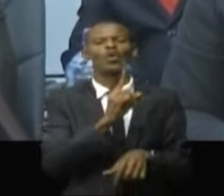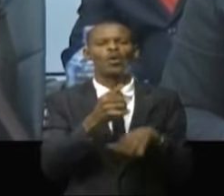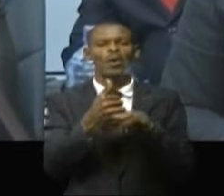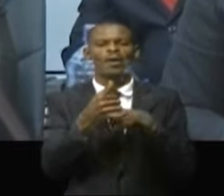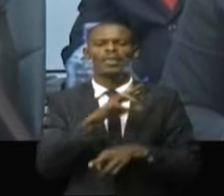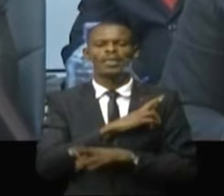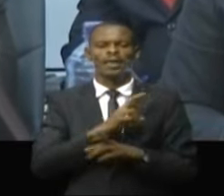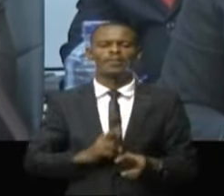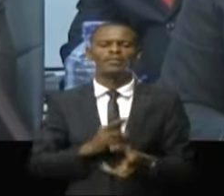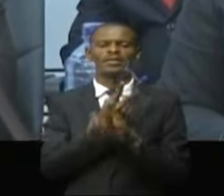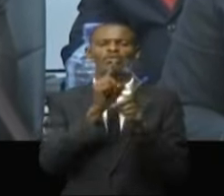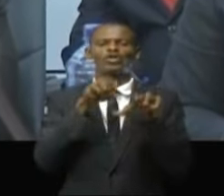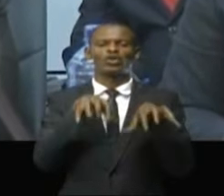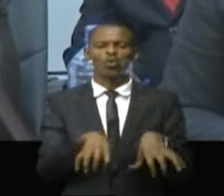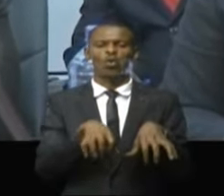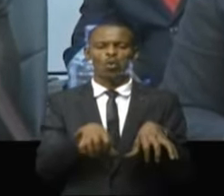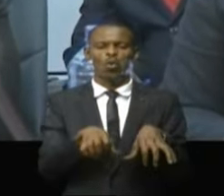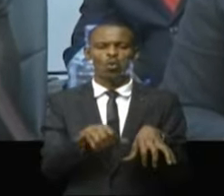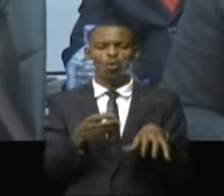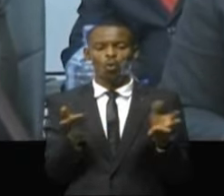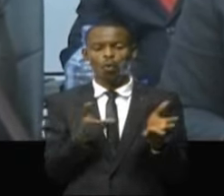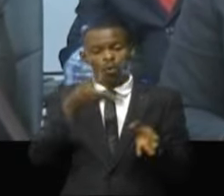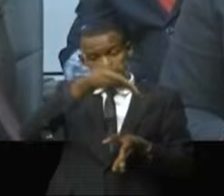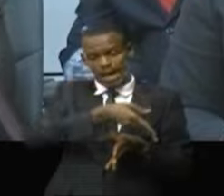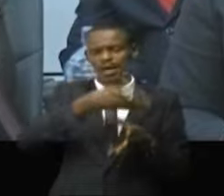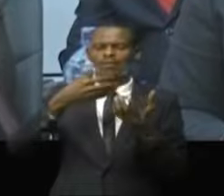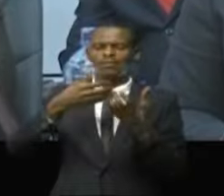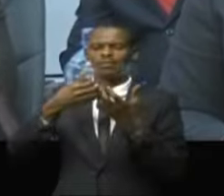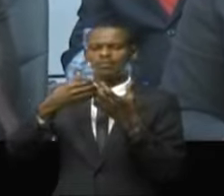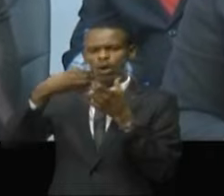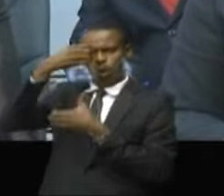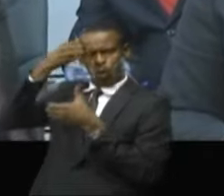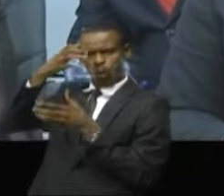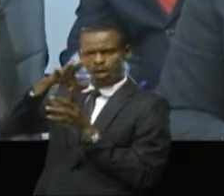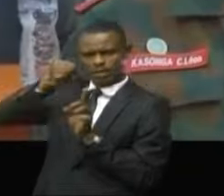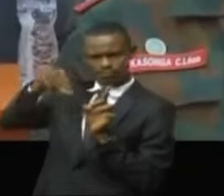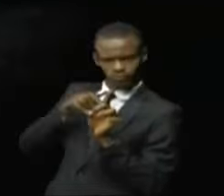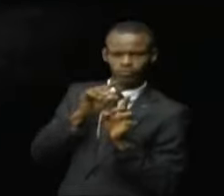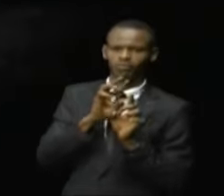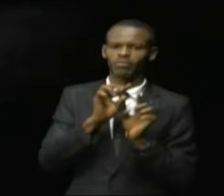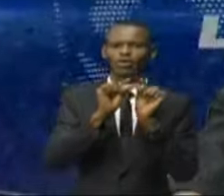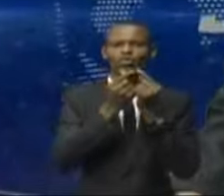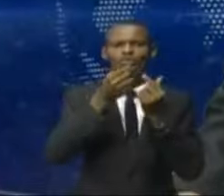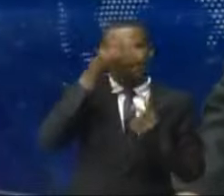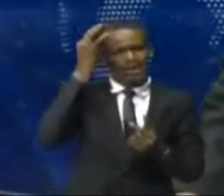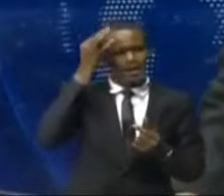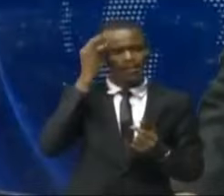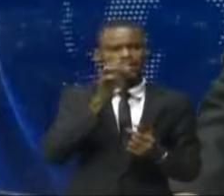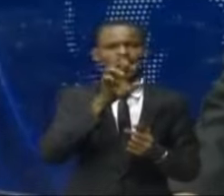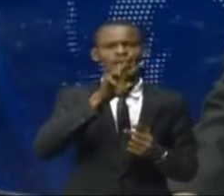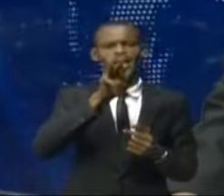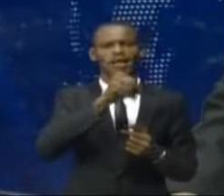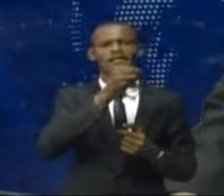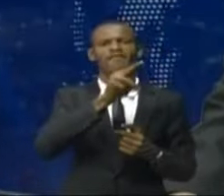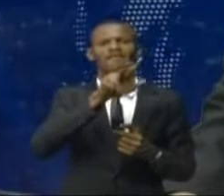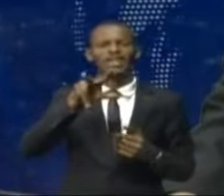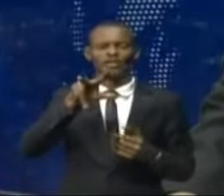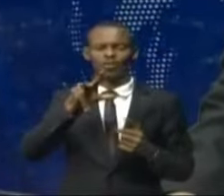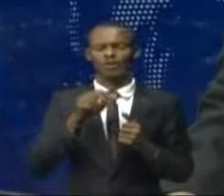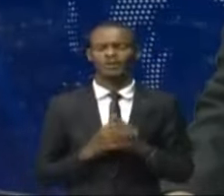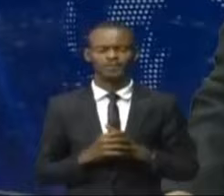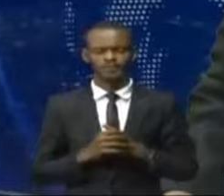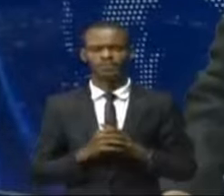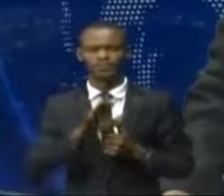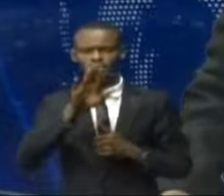à l'agression de l'armée rwandaise sous couvert des terroristes du... Je l'ai dit à l'entame de ce